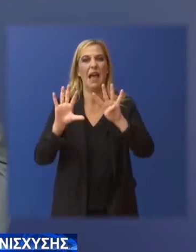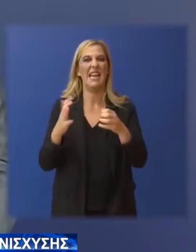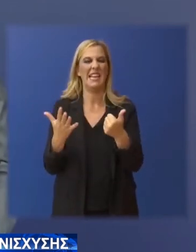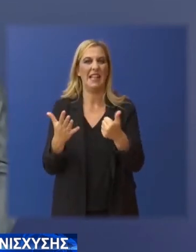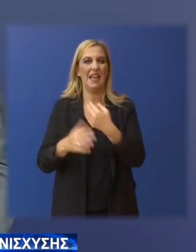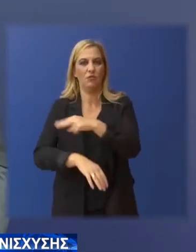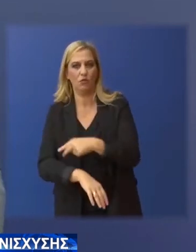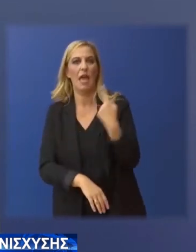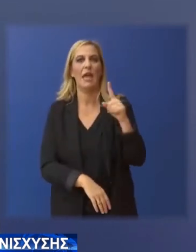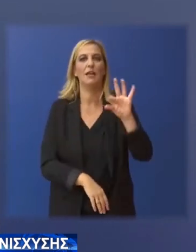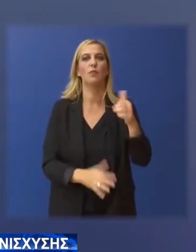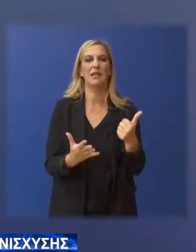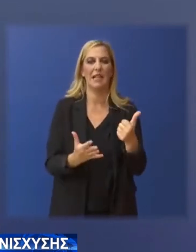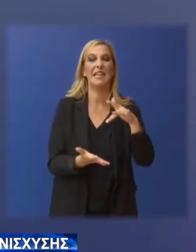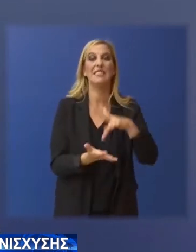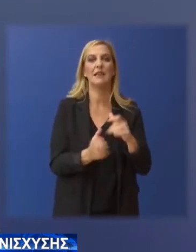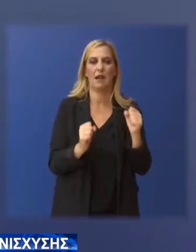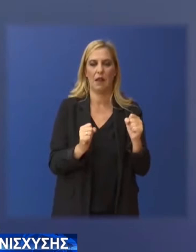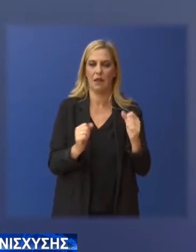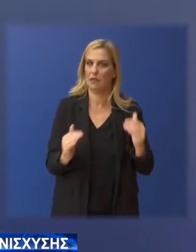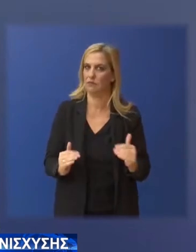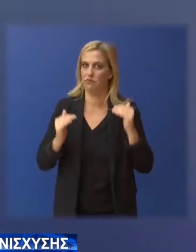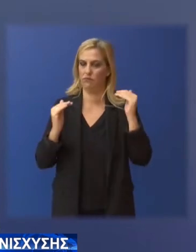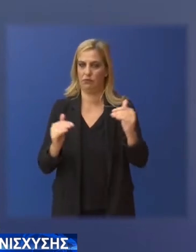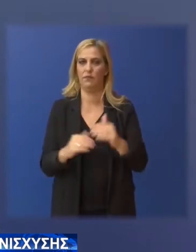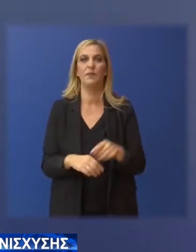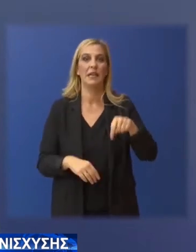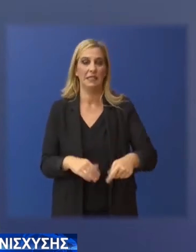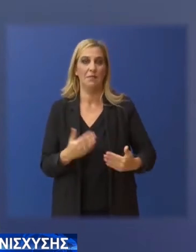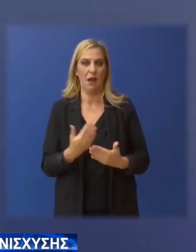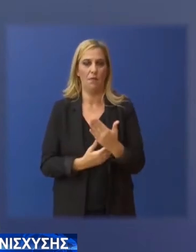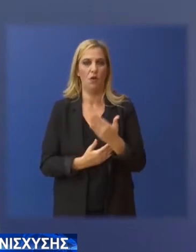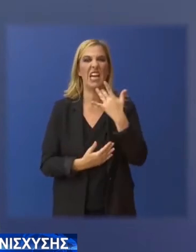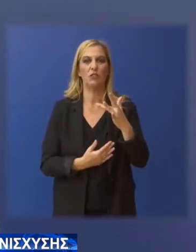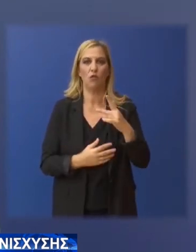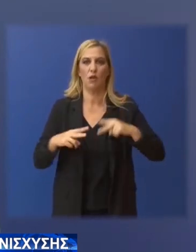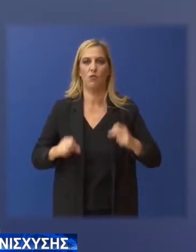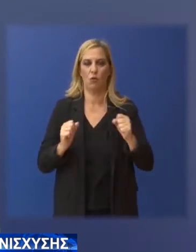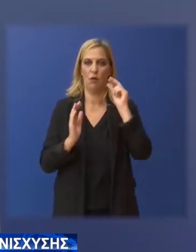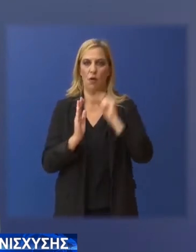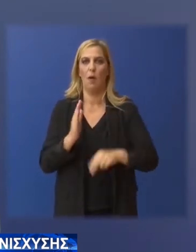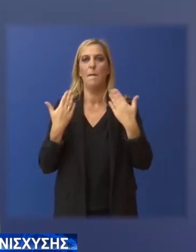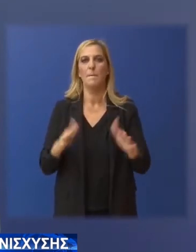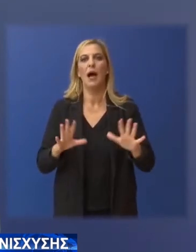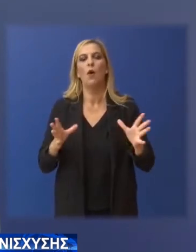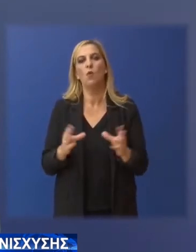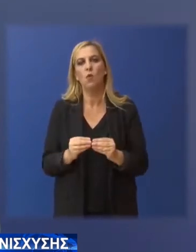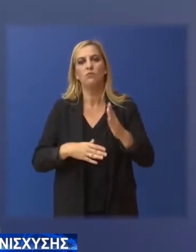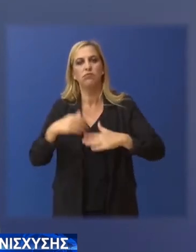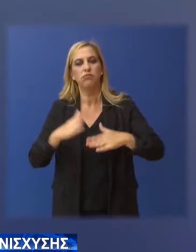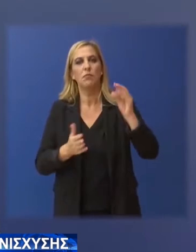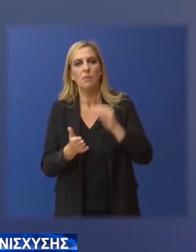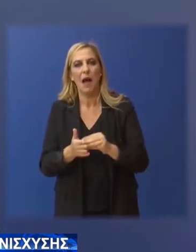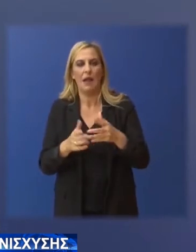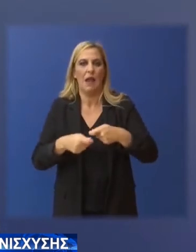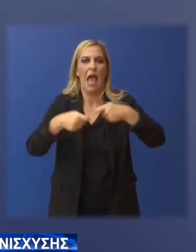κέντρων υγείας. Μάλιστα, νωρίτερα σήμερα το πρωί υπογράφηκε από τον Υπουργό Υγείας Μιχάλη Χρυσοχοΐδη η σύμβαση για την ανακατασκευή, επέκταση και προσαρμογή στα